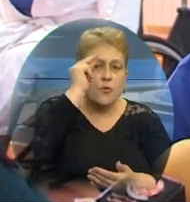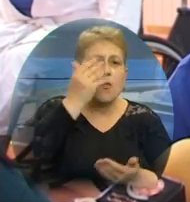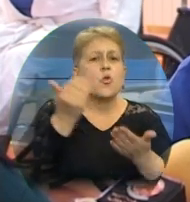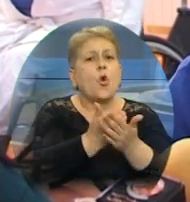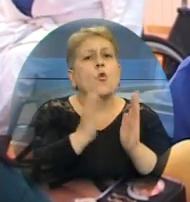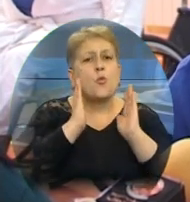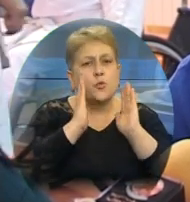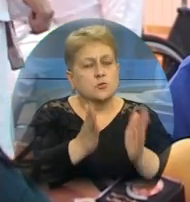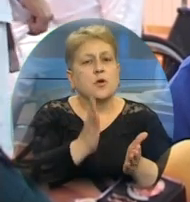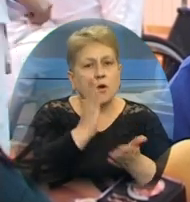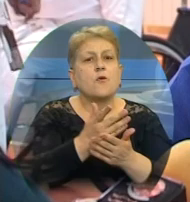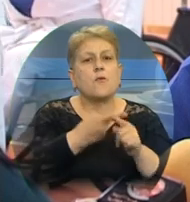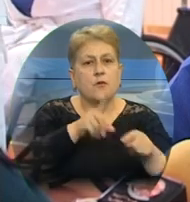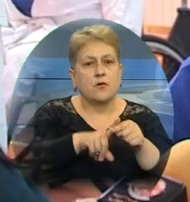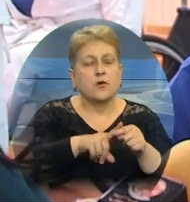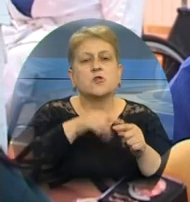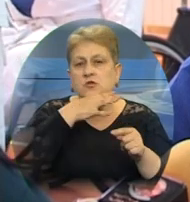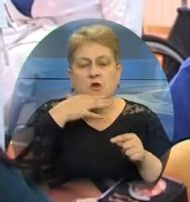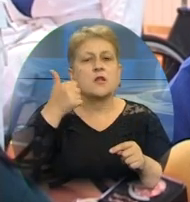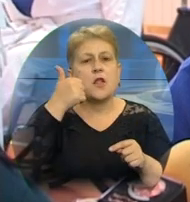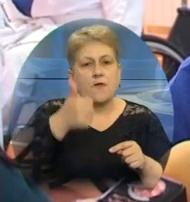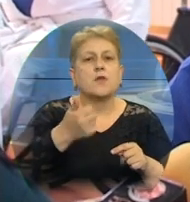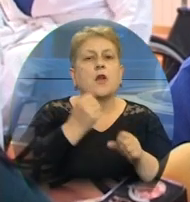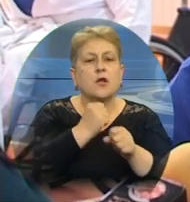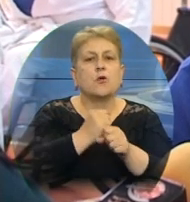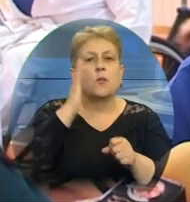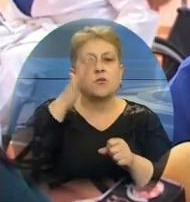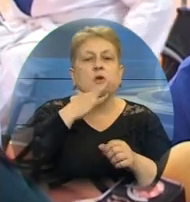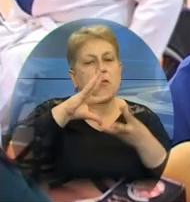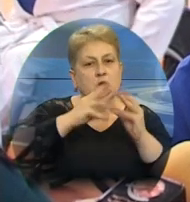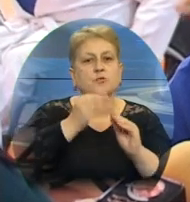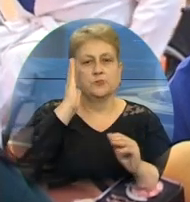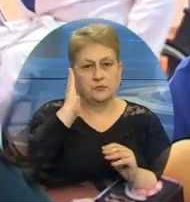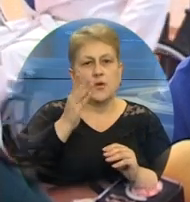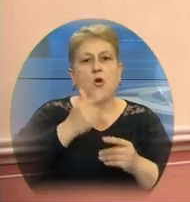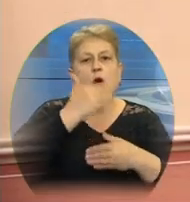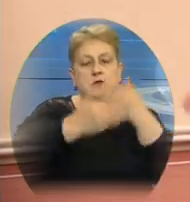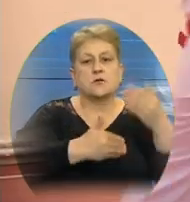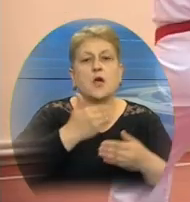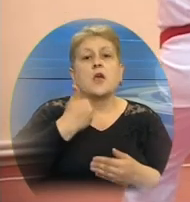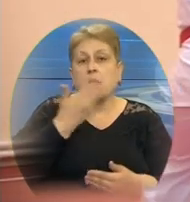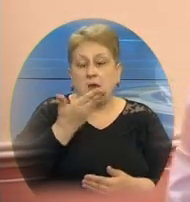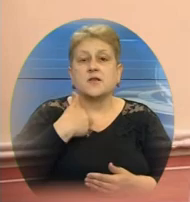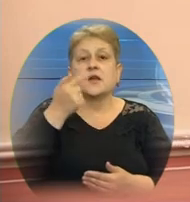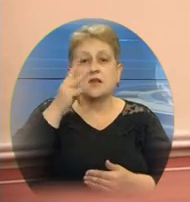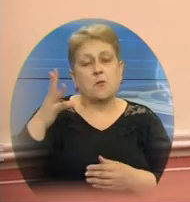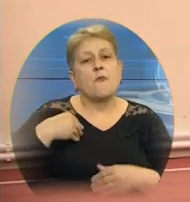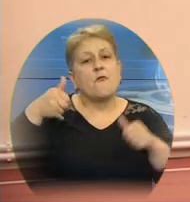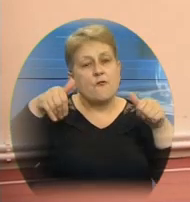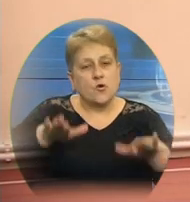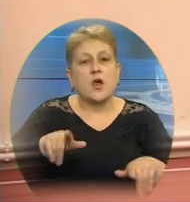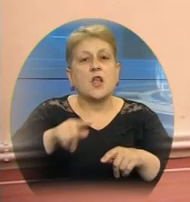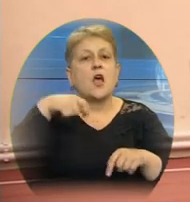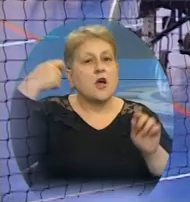նոր ուղություններ, ու որոնք շատ լավ անելու դեպքում շատ մեծ արդյունքների կարող ես հասնել։ Երբ ես և Քրիստինեն որոշել ենք